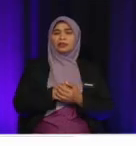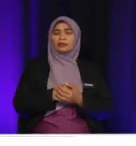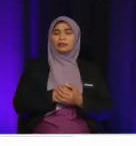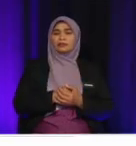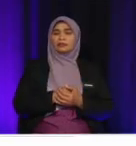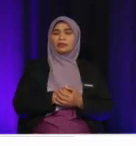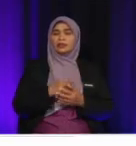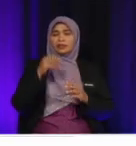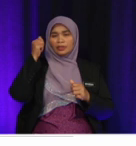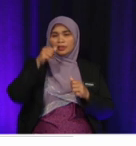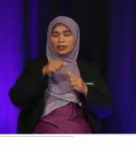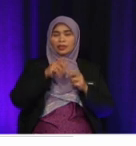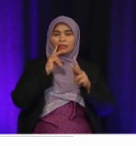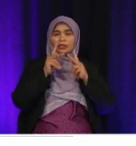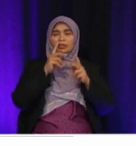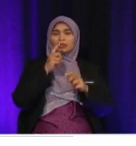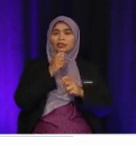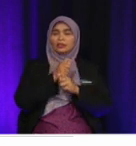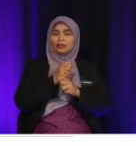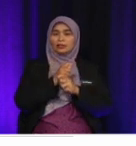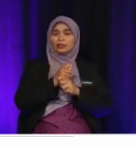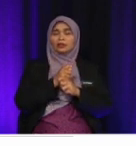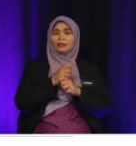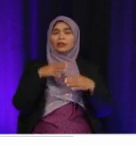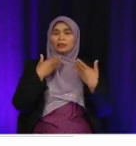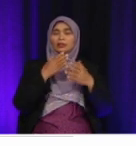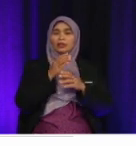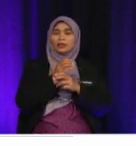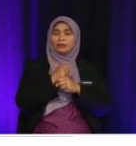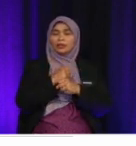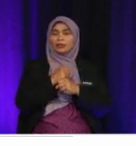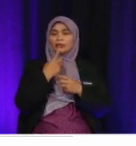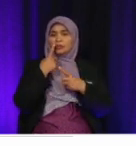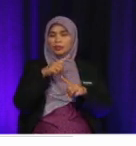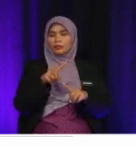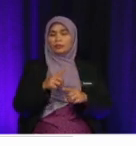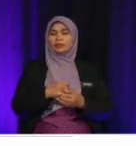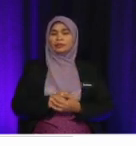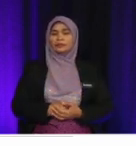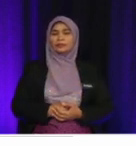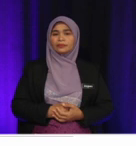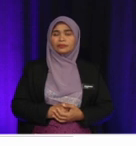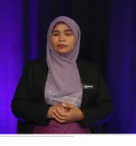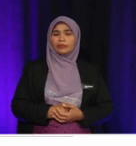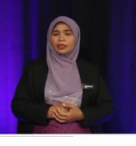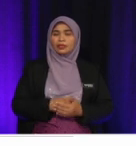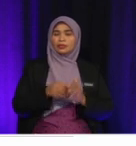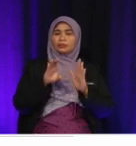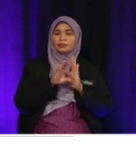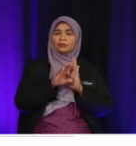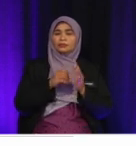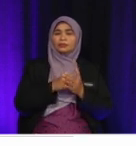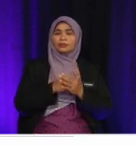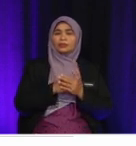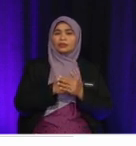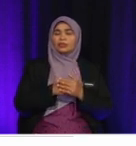tugas-kata tugasnya memerlukan Bagaimana bentuk jawapan yang perlu Anda tulis ya contoh inialah soalan Terangkan